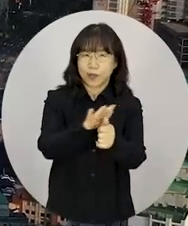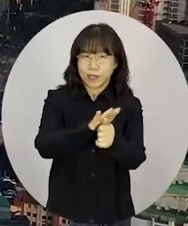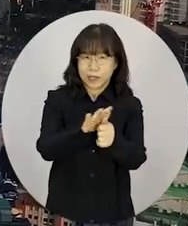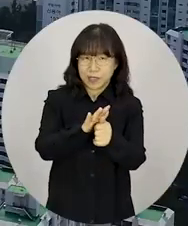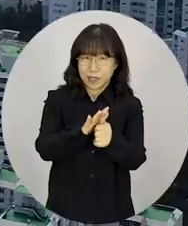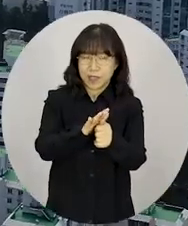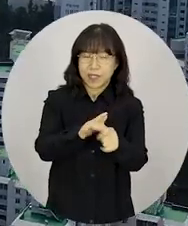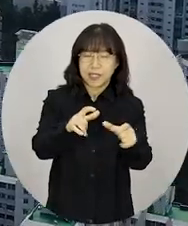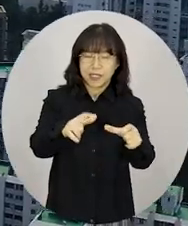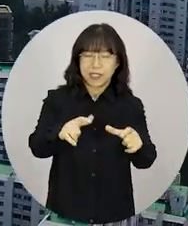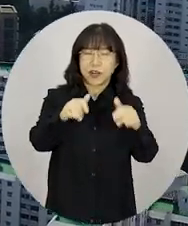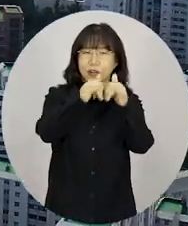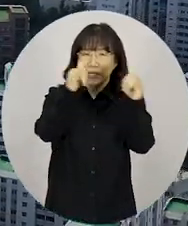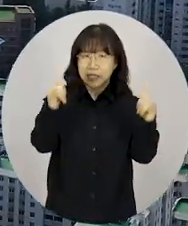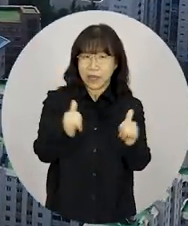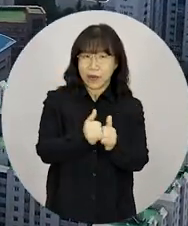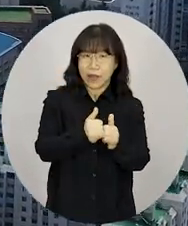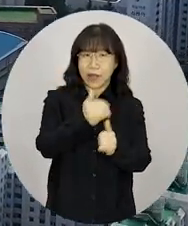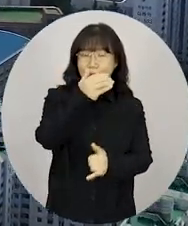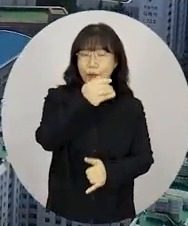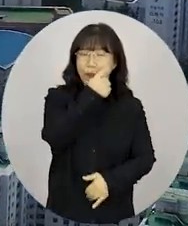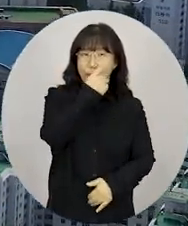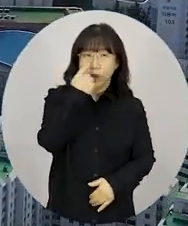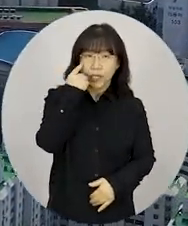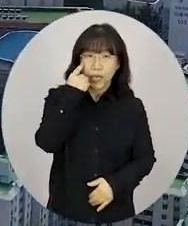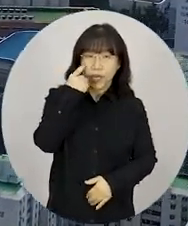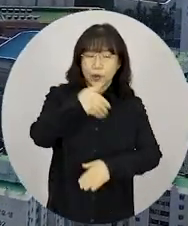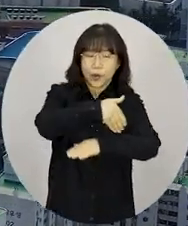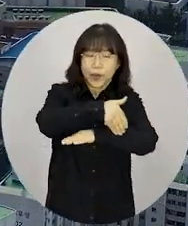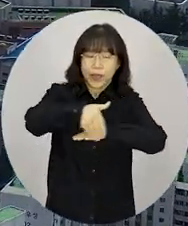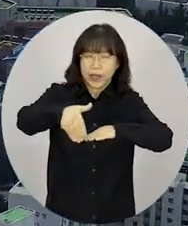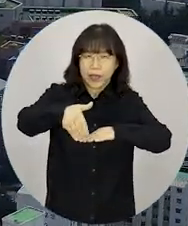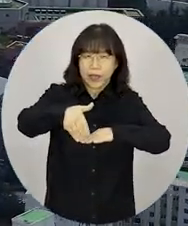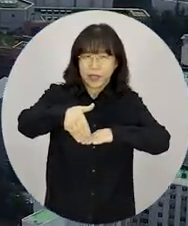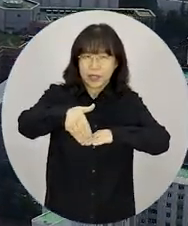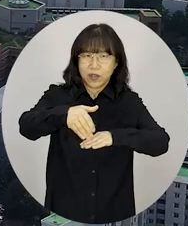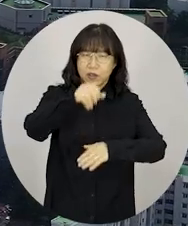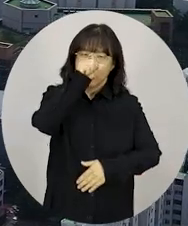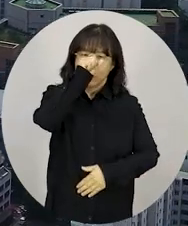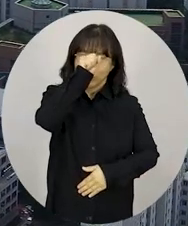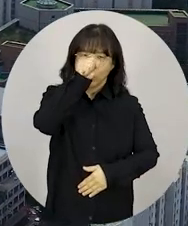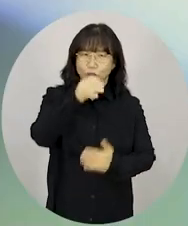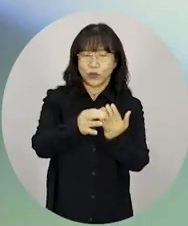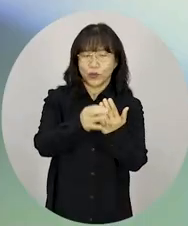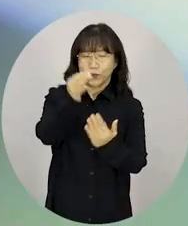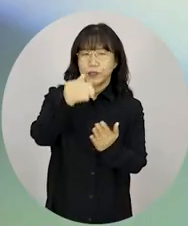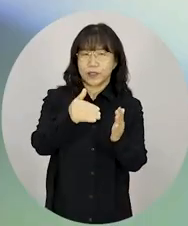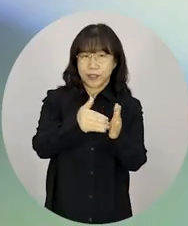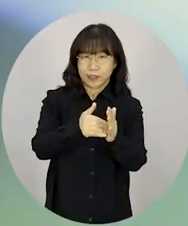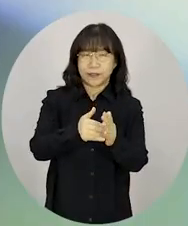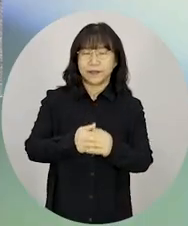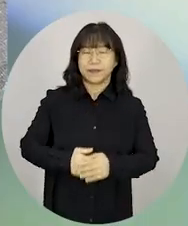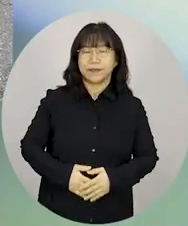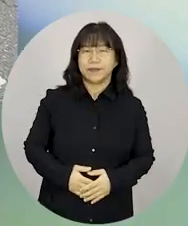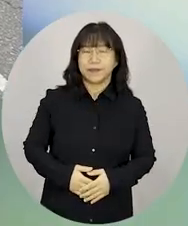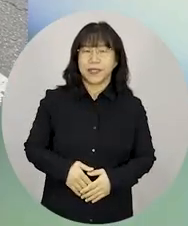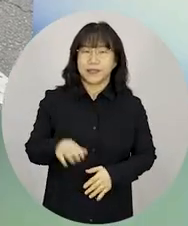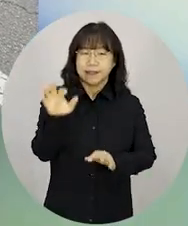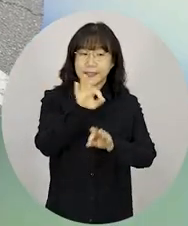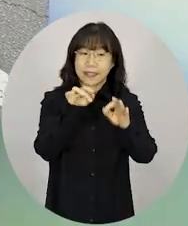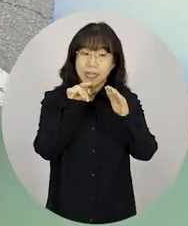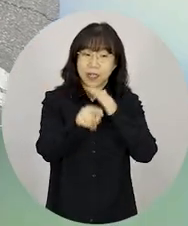지역사회보장계획 분야에서 우수지방자치단체로 선정됐습니다 찾아가는 보건복지 서비스 제공